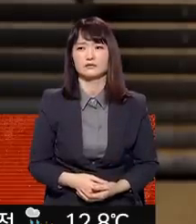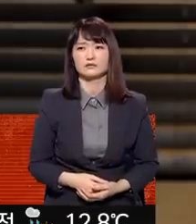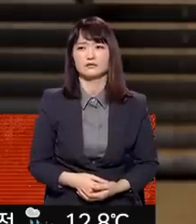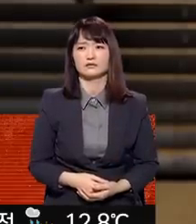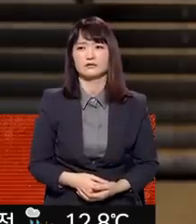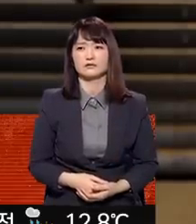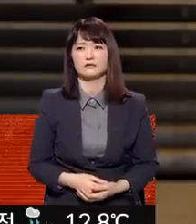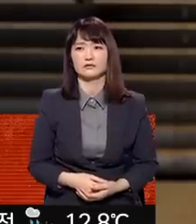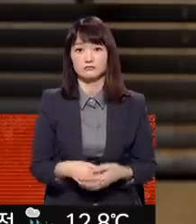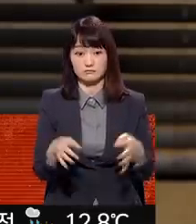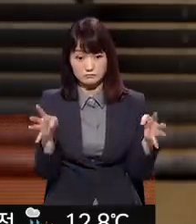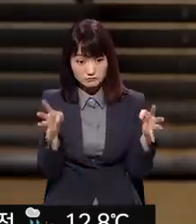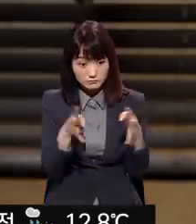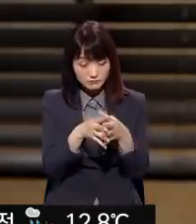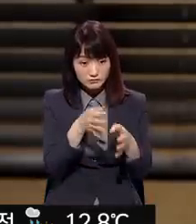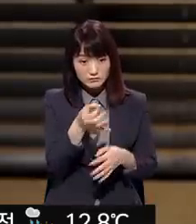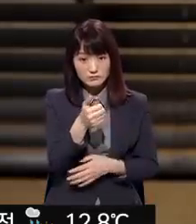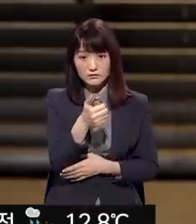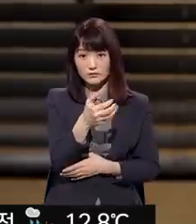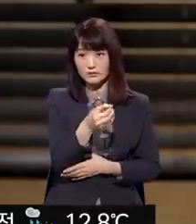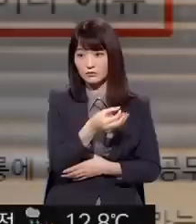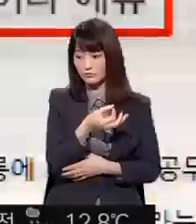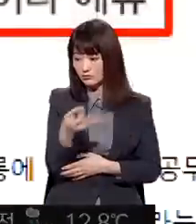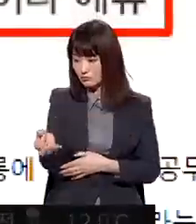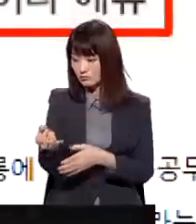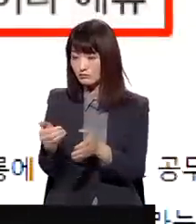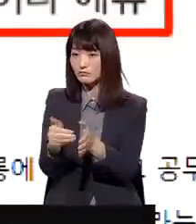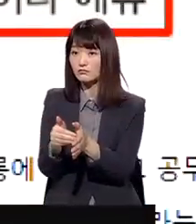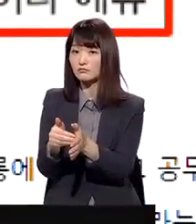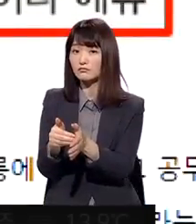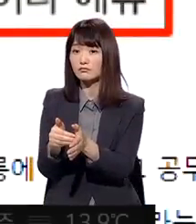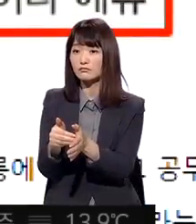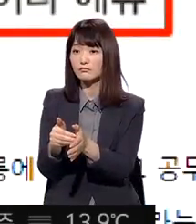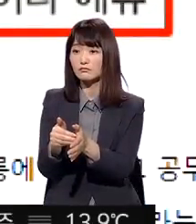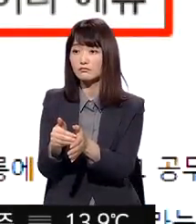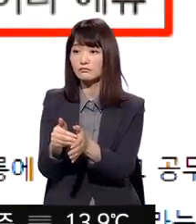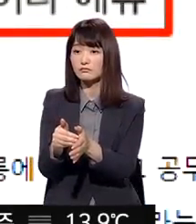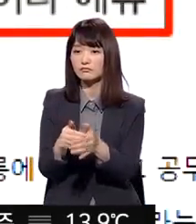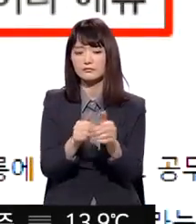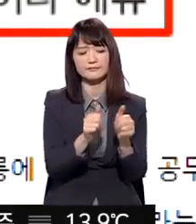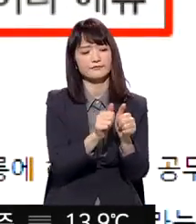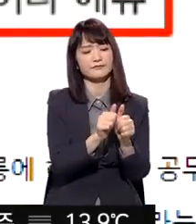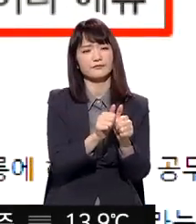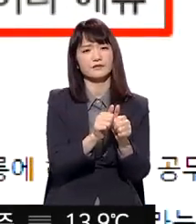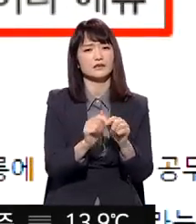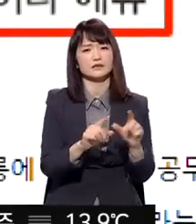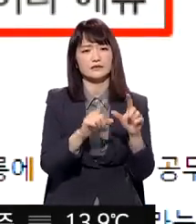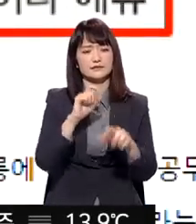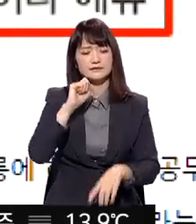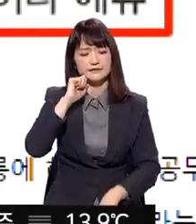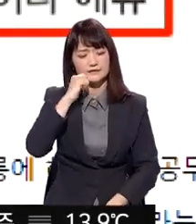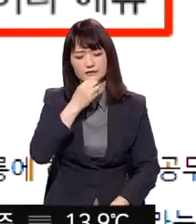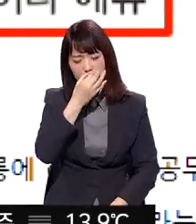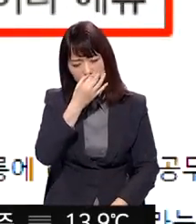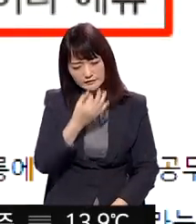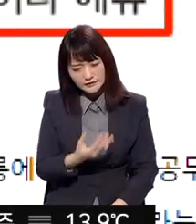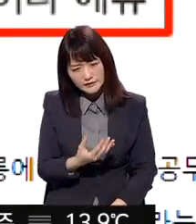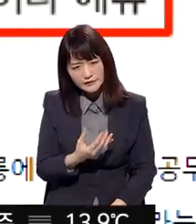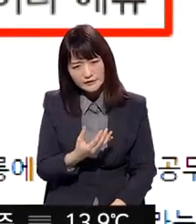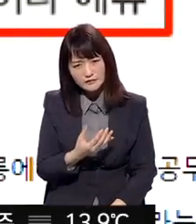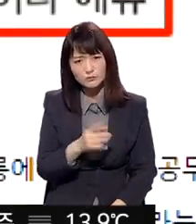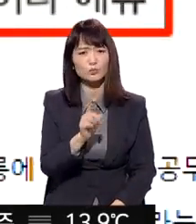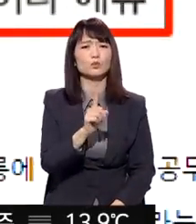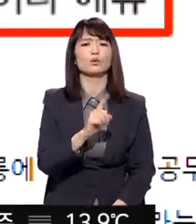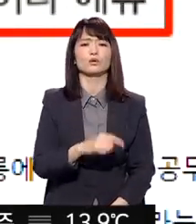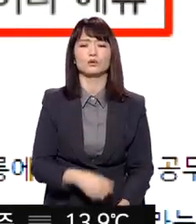하네요. 합의금 50만 원에 결판 보겠다라고 얘기하면서 뭐 남자로 살기 힘든 세상이다. 에휴 뭐 이렇게 글 적었는데 뭔